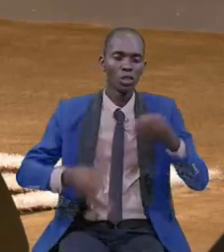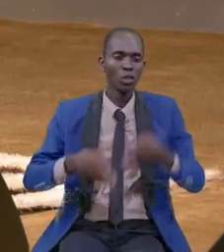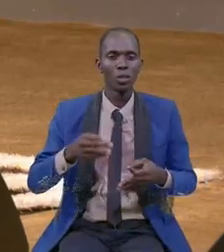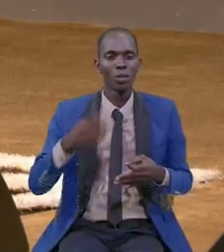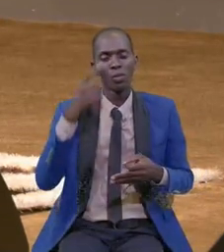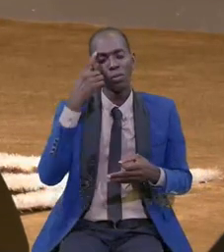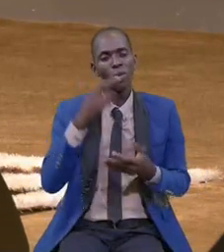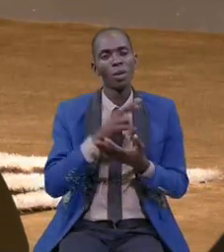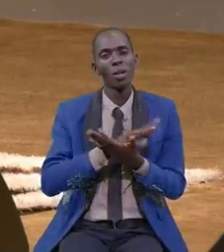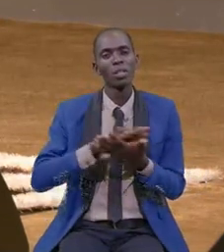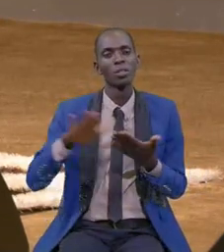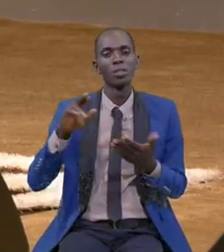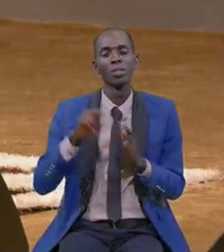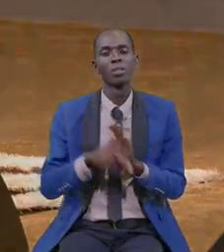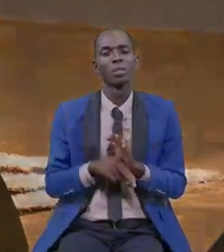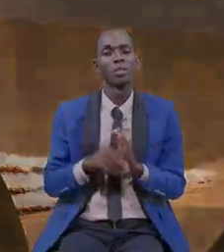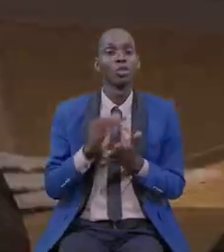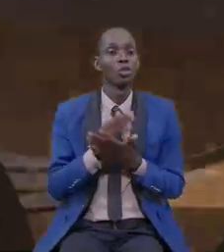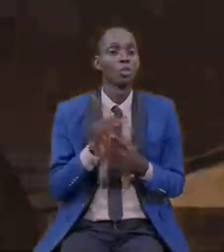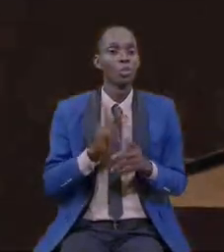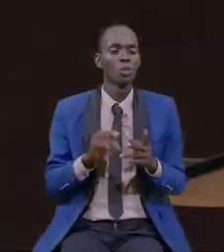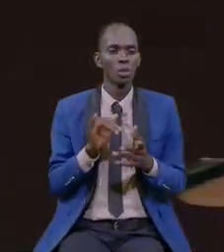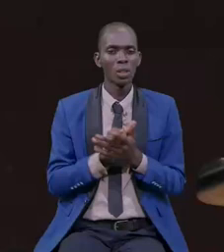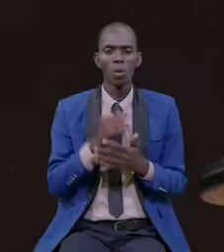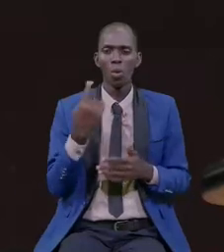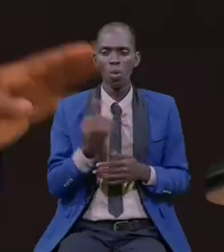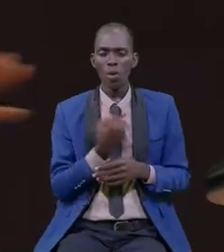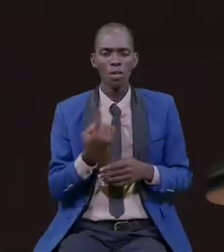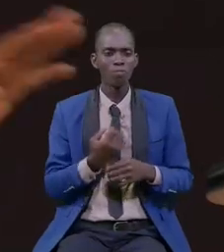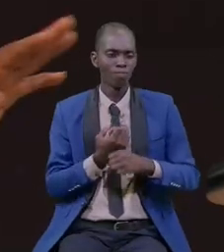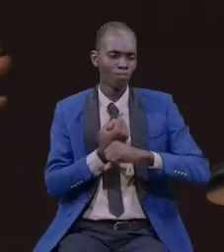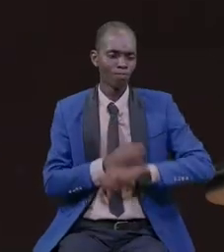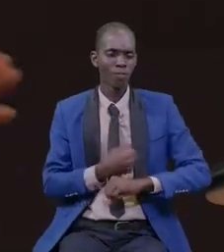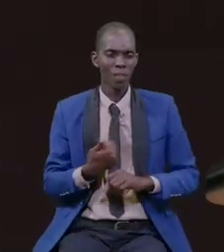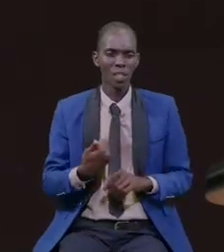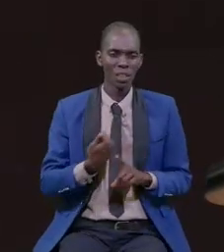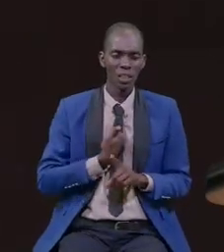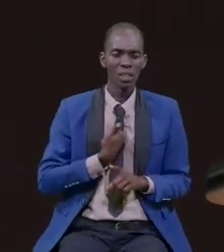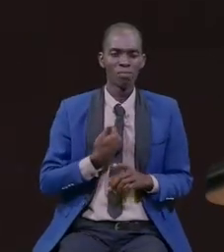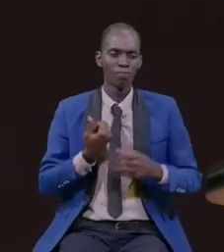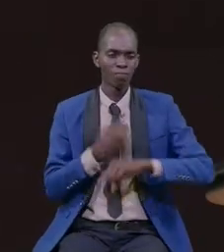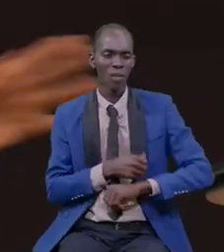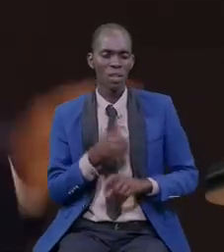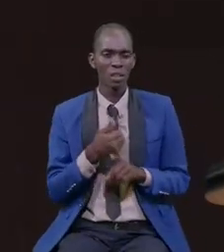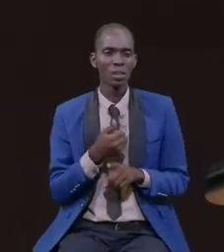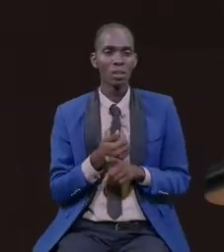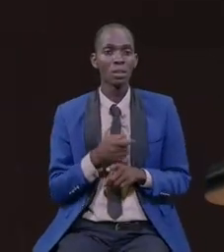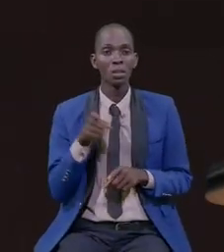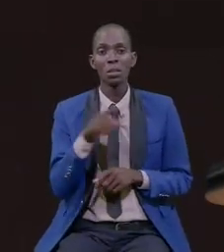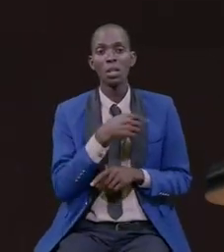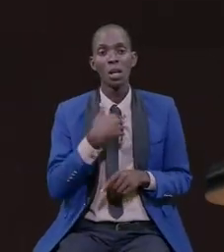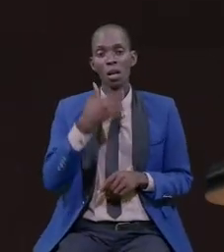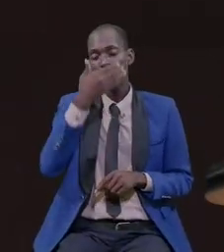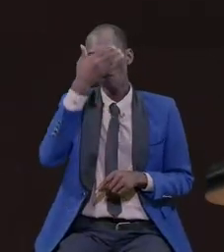eux-mêmes ils ont oublié que Dieu est toujours sur le trône Dieu ne s'implique pas dans les affaires des